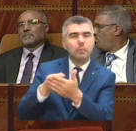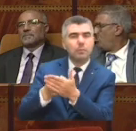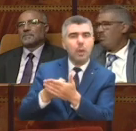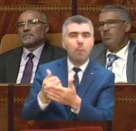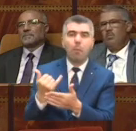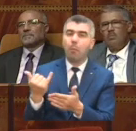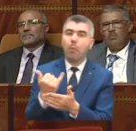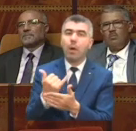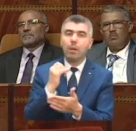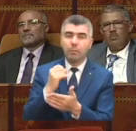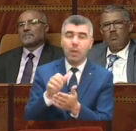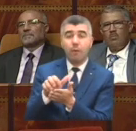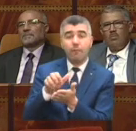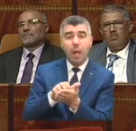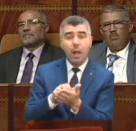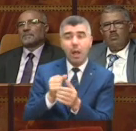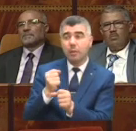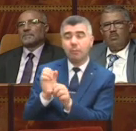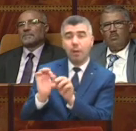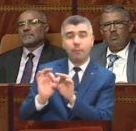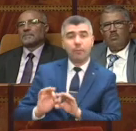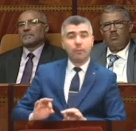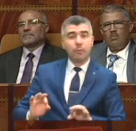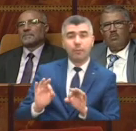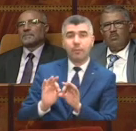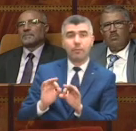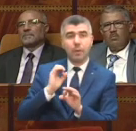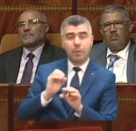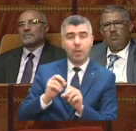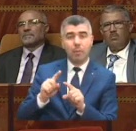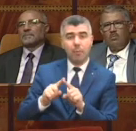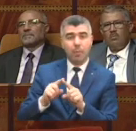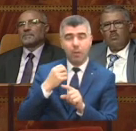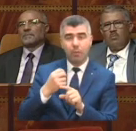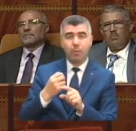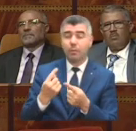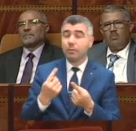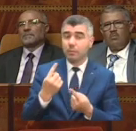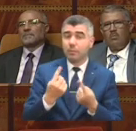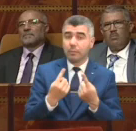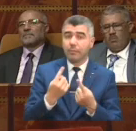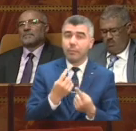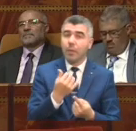مش هذا الفلاح الصغير راه غنعاودوا ناكلوا خضرة بطريقة أخرى، راه قلتها لكم